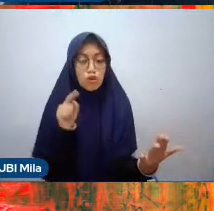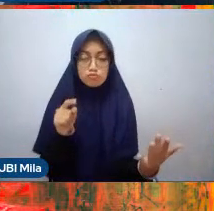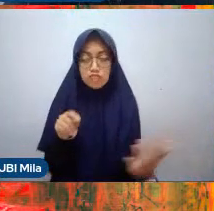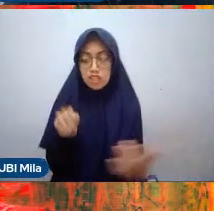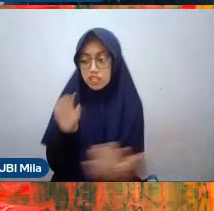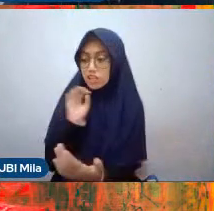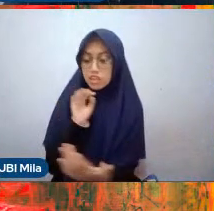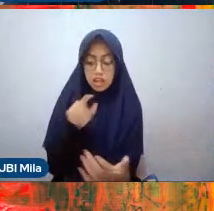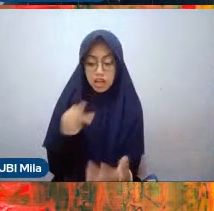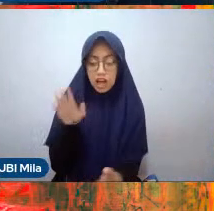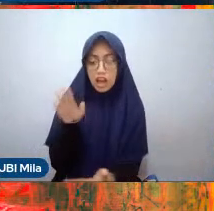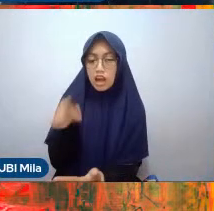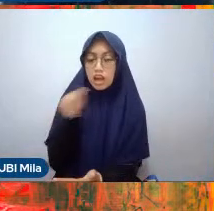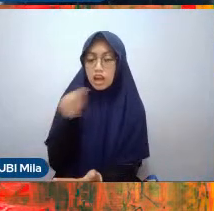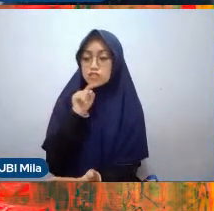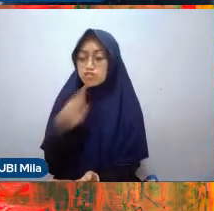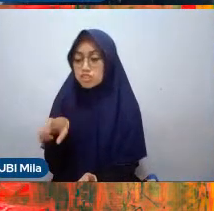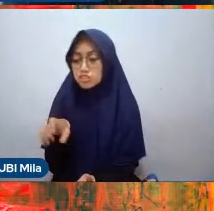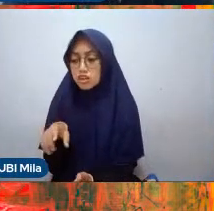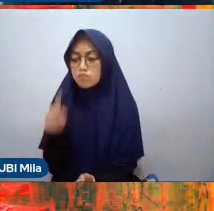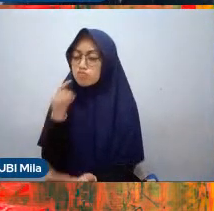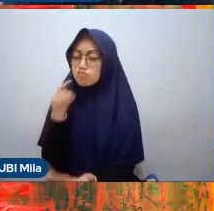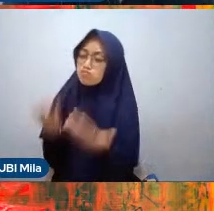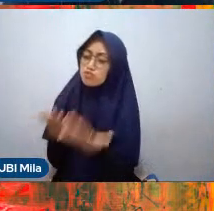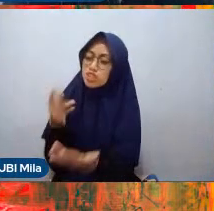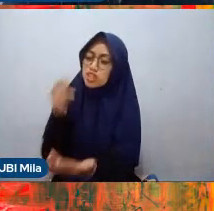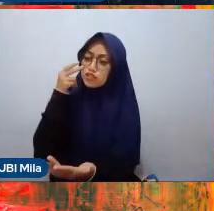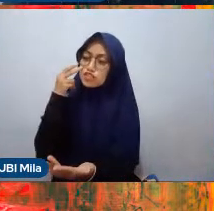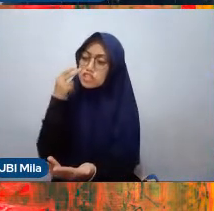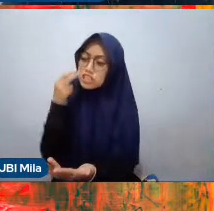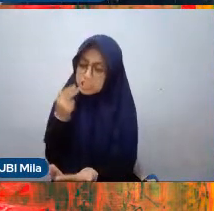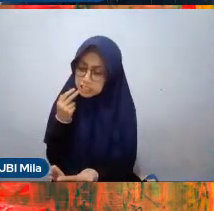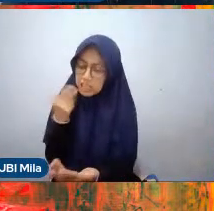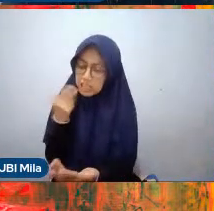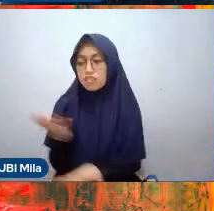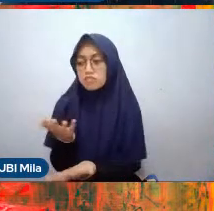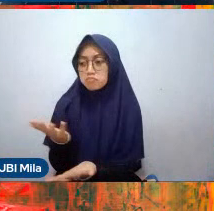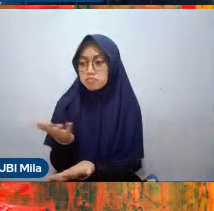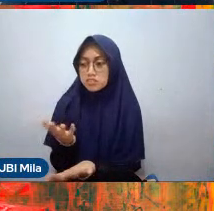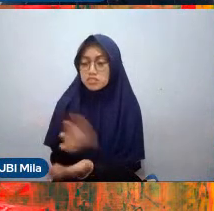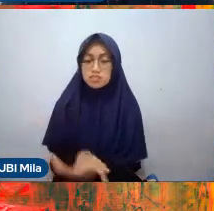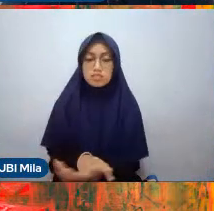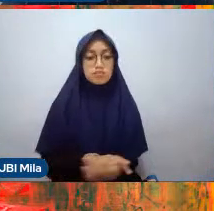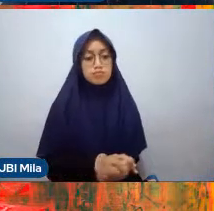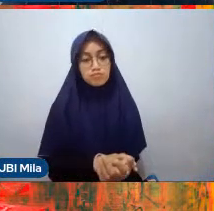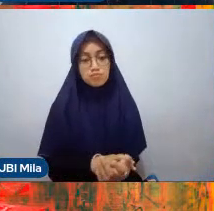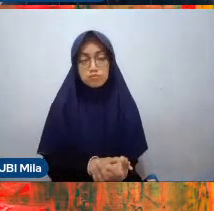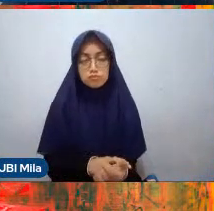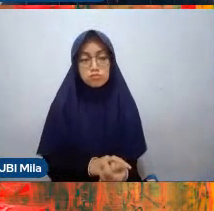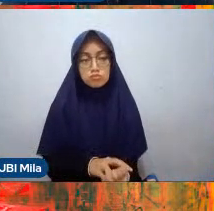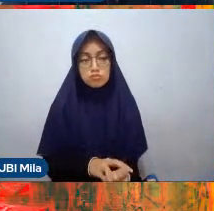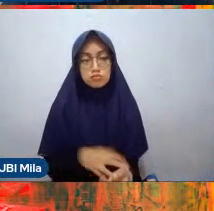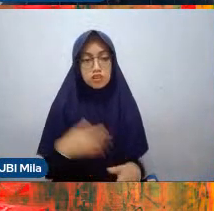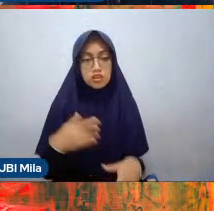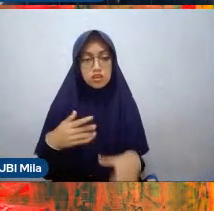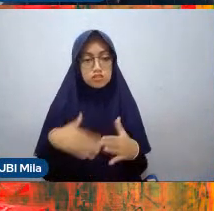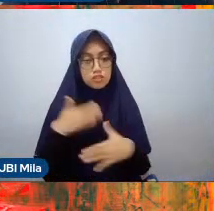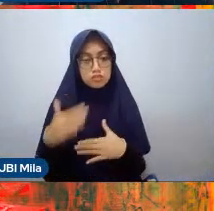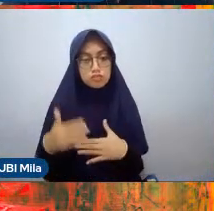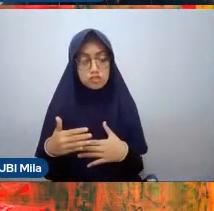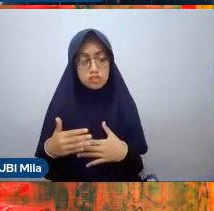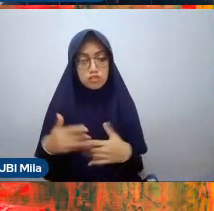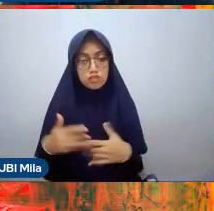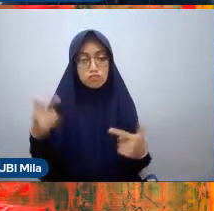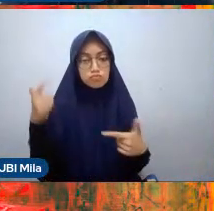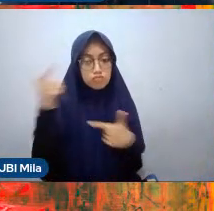dia sedih deh tinggal, misal begitu. Jadi kalau misalnya dia cerita ekspresinya apa,